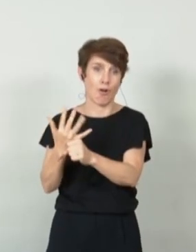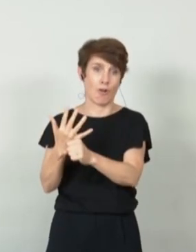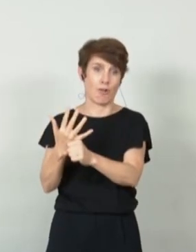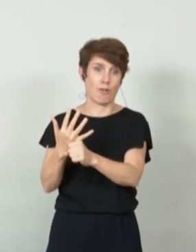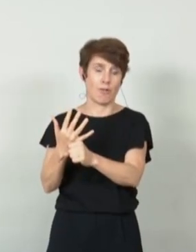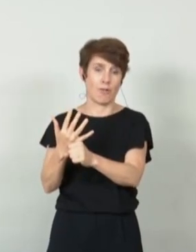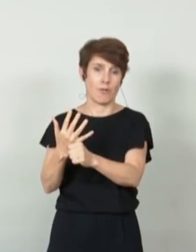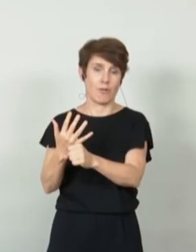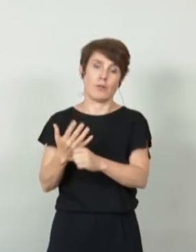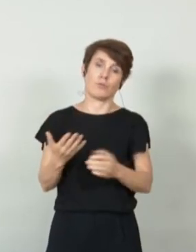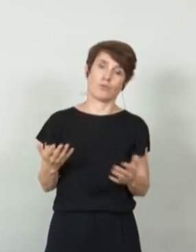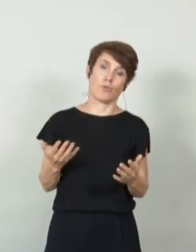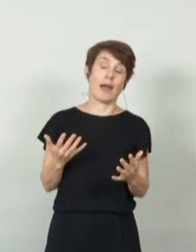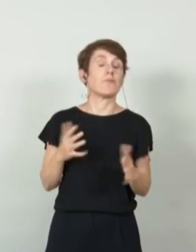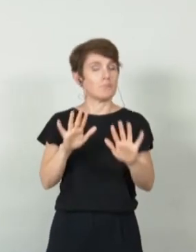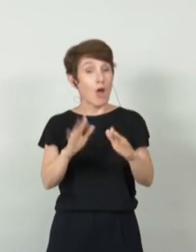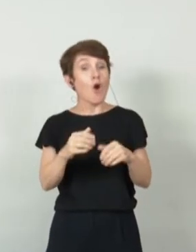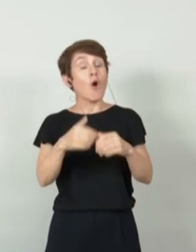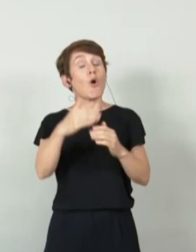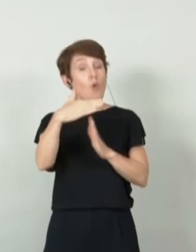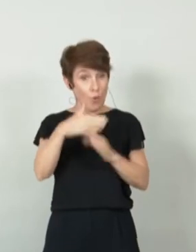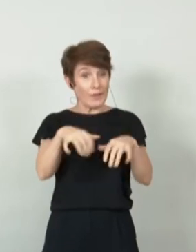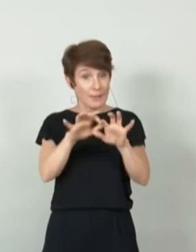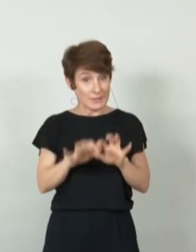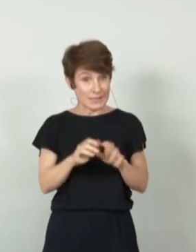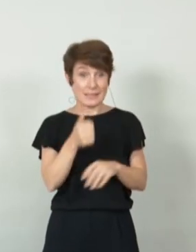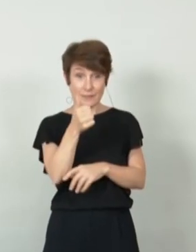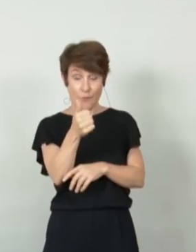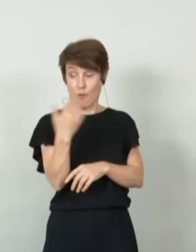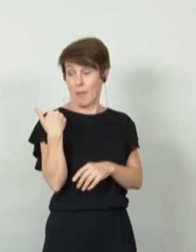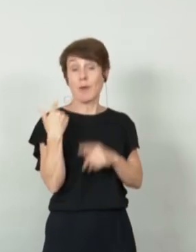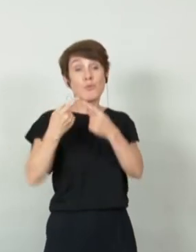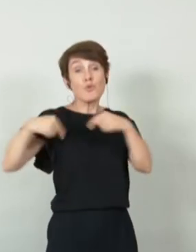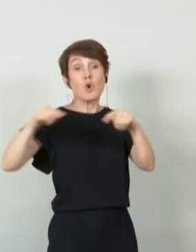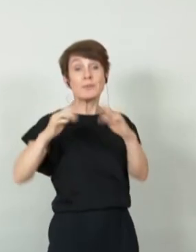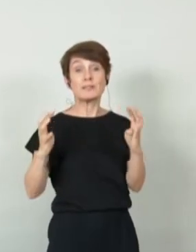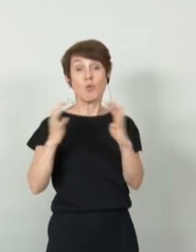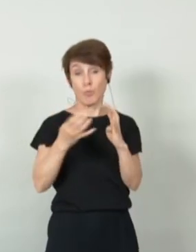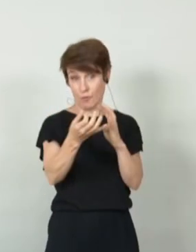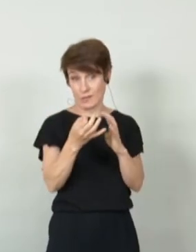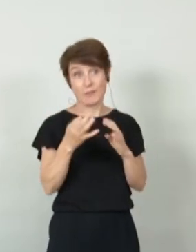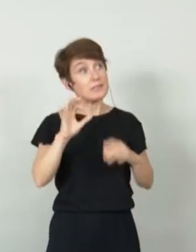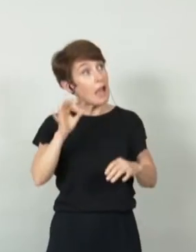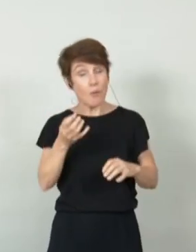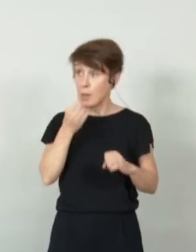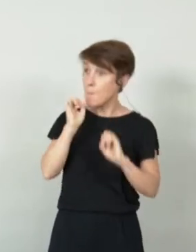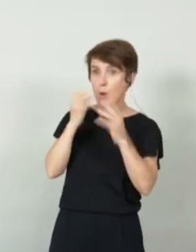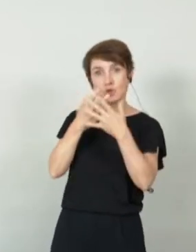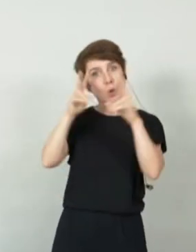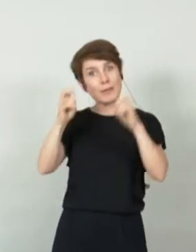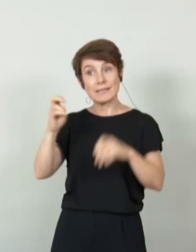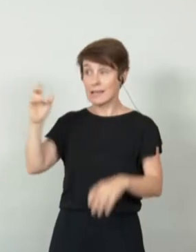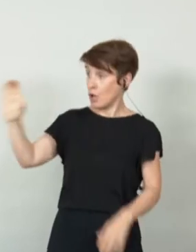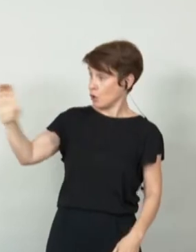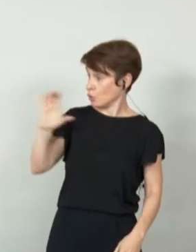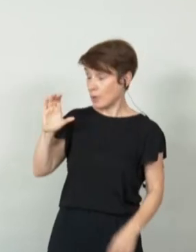enfin dans le compte administratif vous aviez même reconnu en commission à quel point il y a eu une bonne surprise sur les dotations qui ont augmenté pour